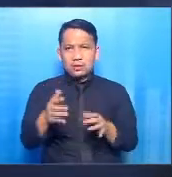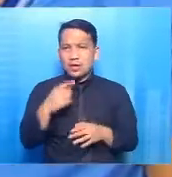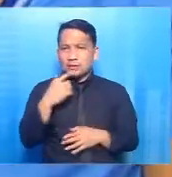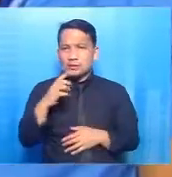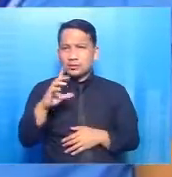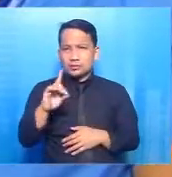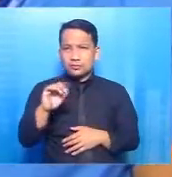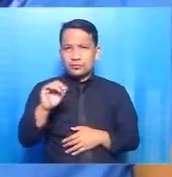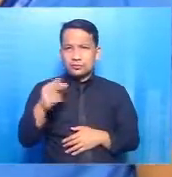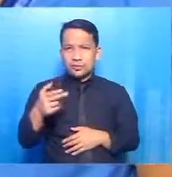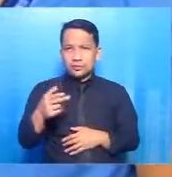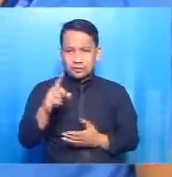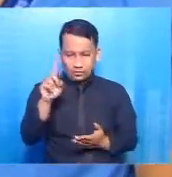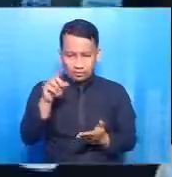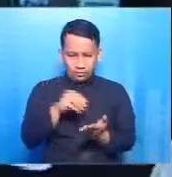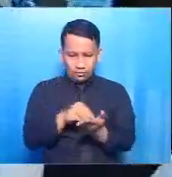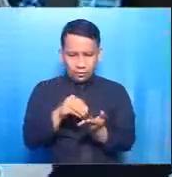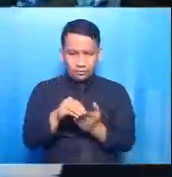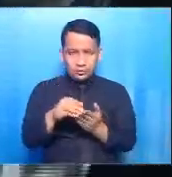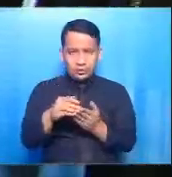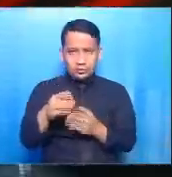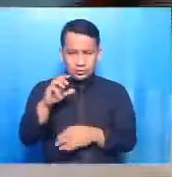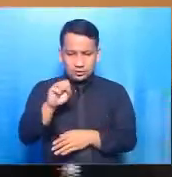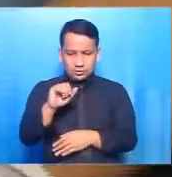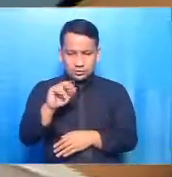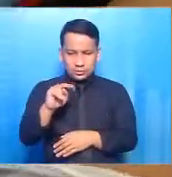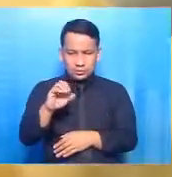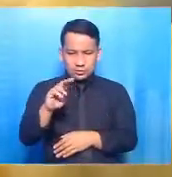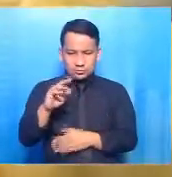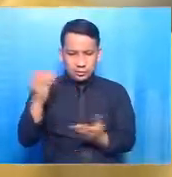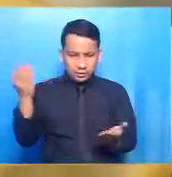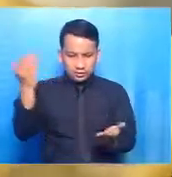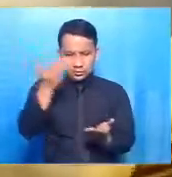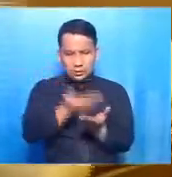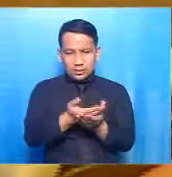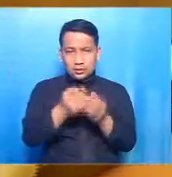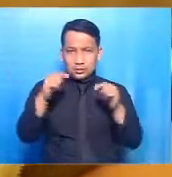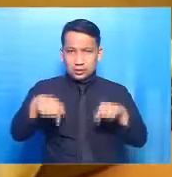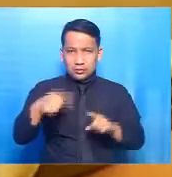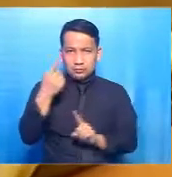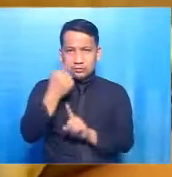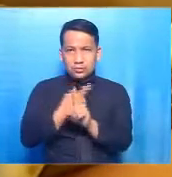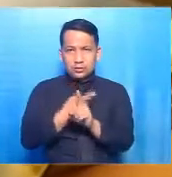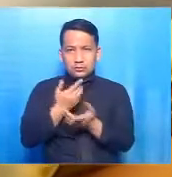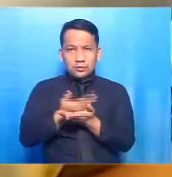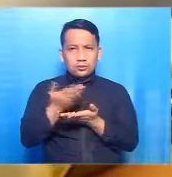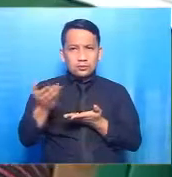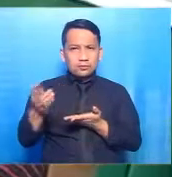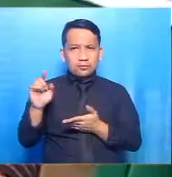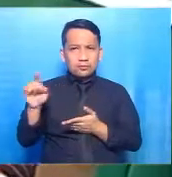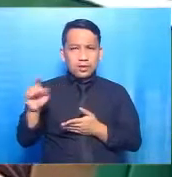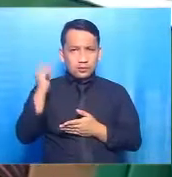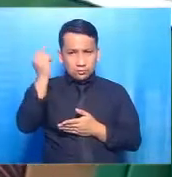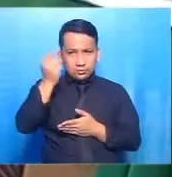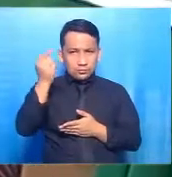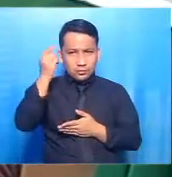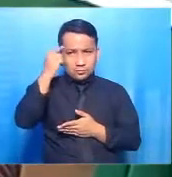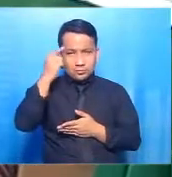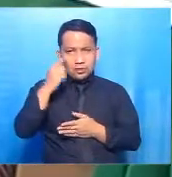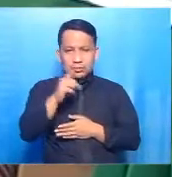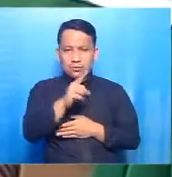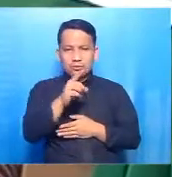DOH. 1 million doses ng Sinovac vaccines ang inaasahan pang dumating ngayong buwan na binili ng pamahalaan. Sunod naman